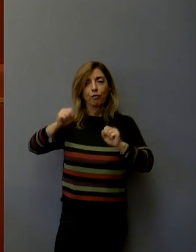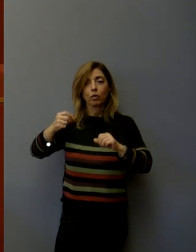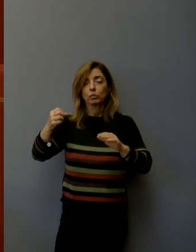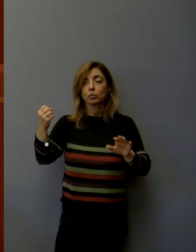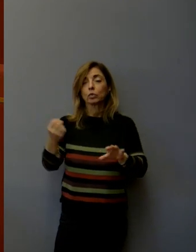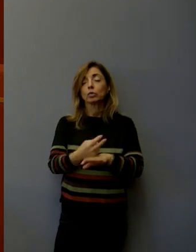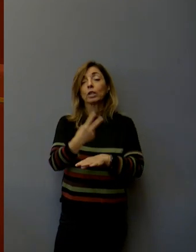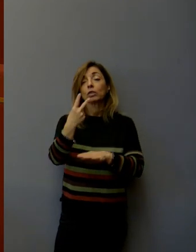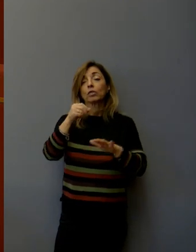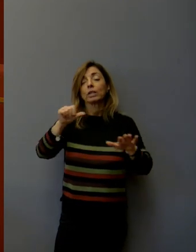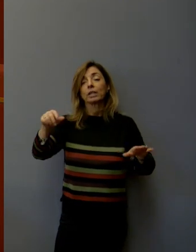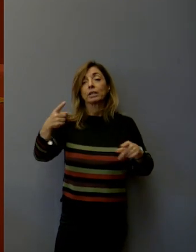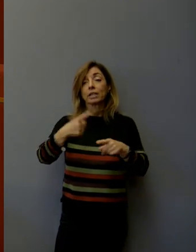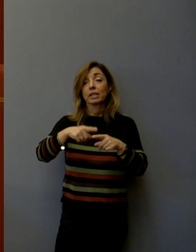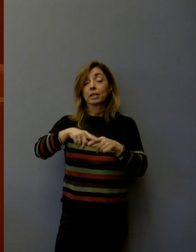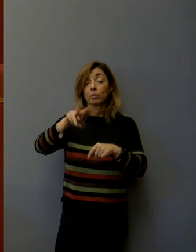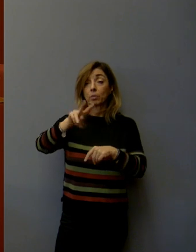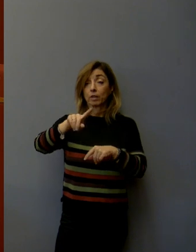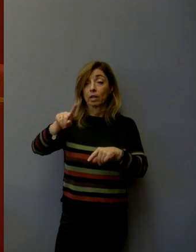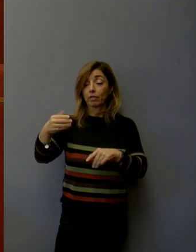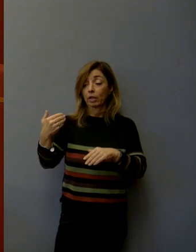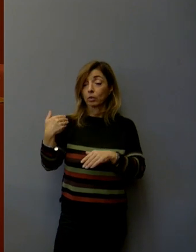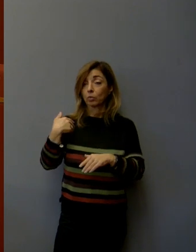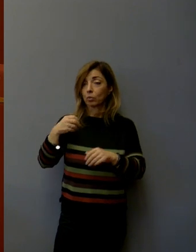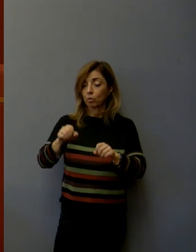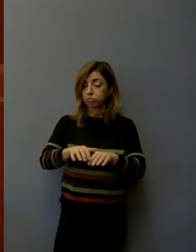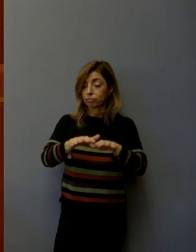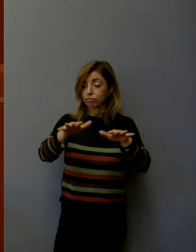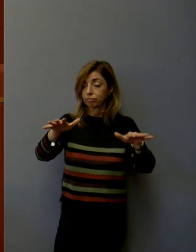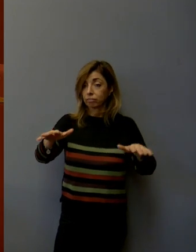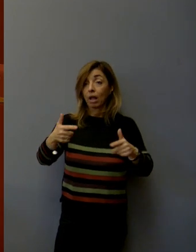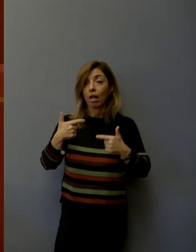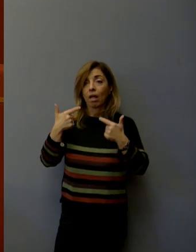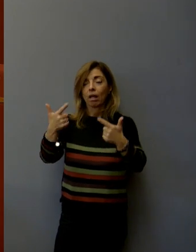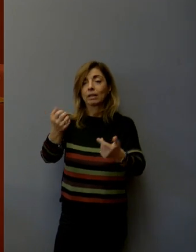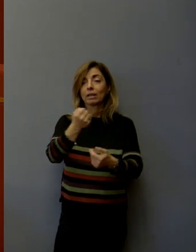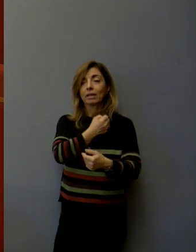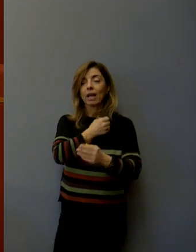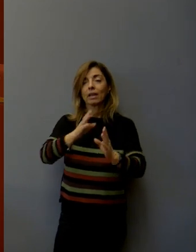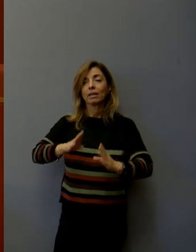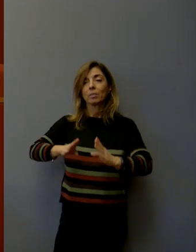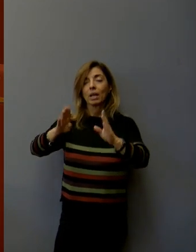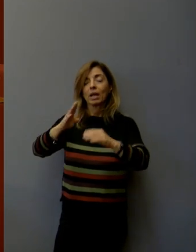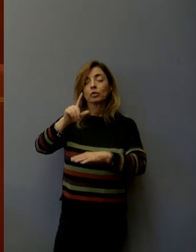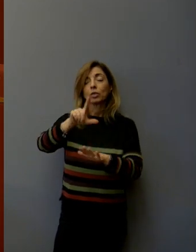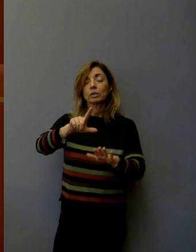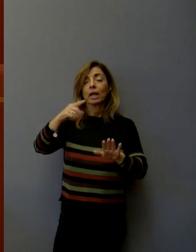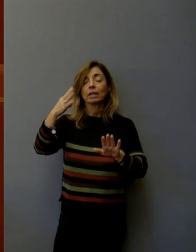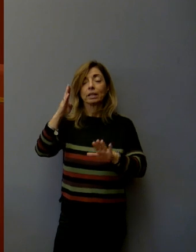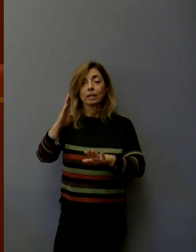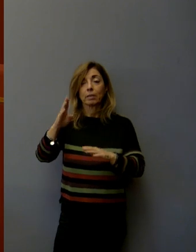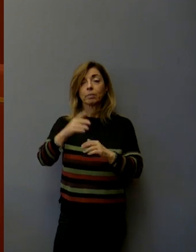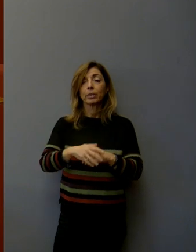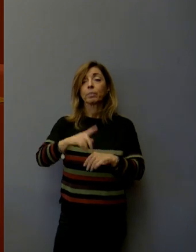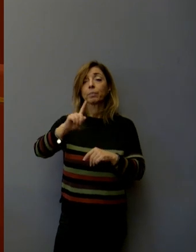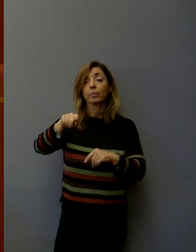settembre 2021 di nuovo l'ennesimo allagamento Specialmente ai danni del civico 7B di via Luigi Canepa a seguito di un sopralluogo del 2017